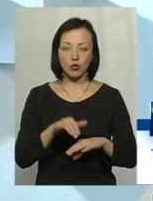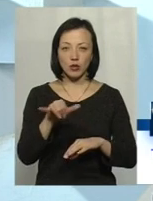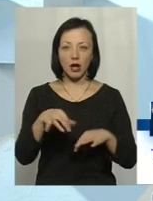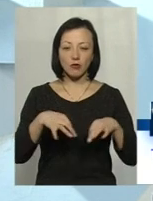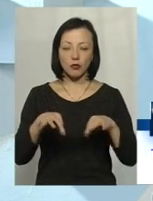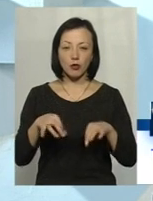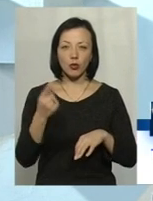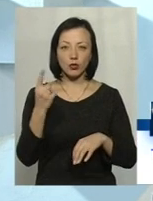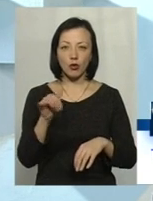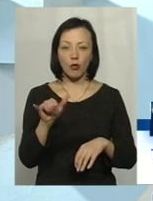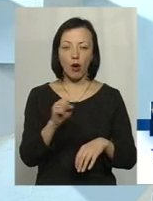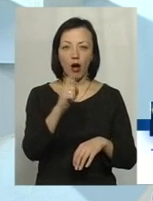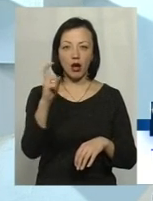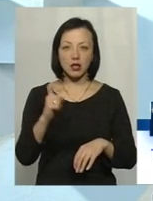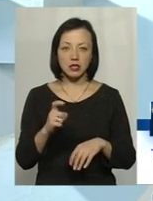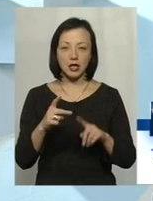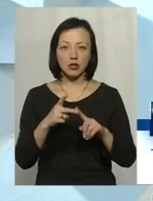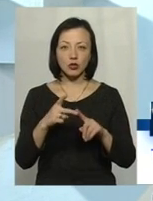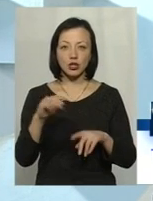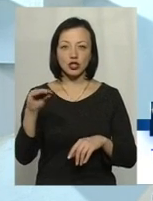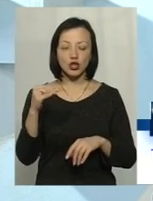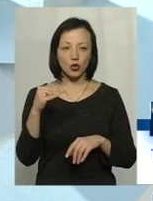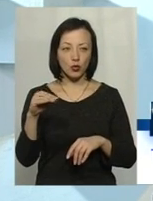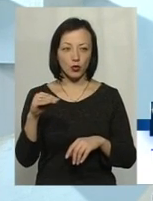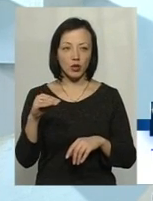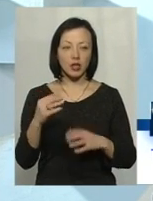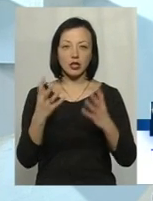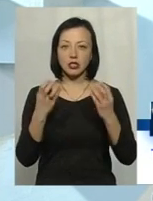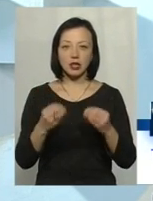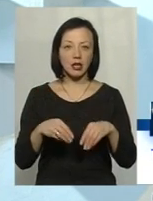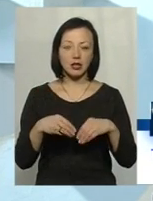автомобіль один УАЗик, а другий Жигуль. І зараз, не дай